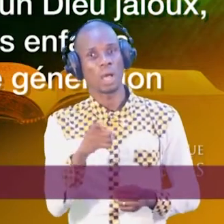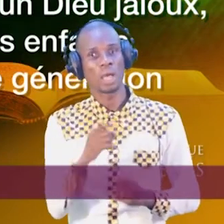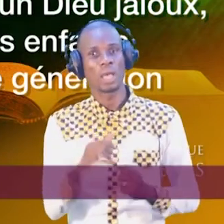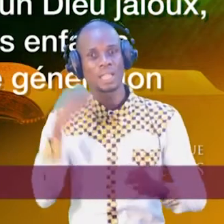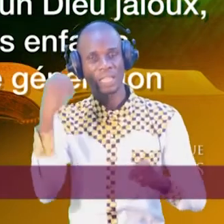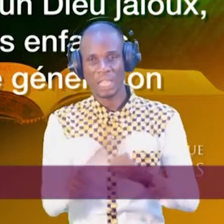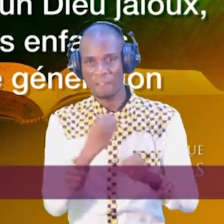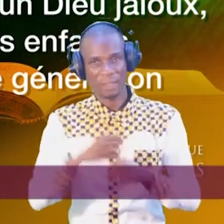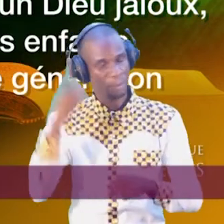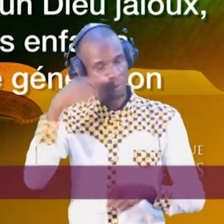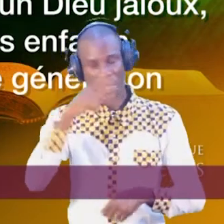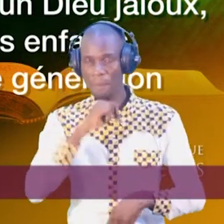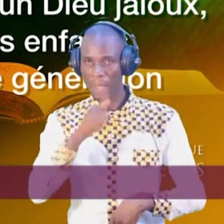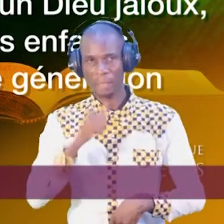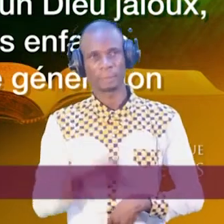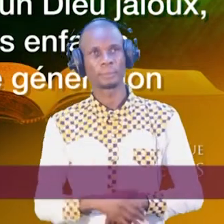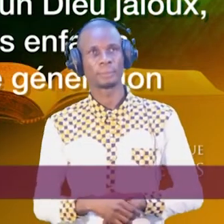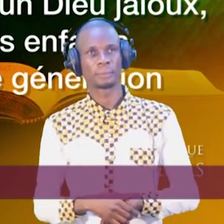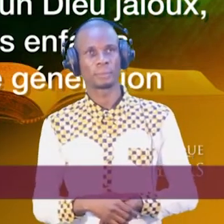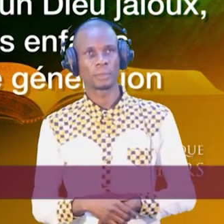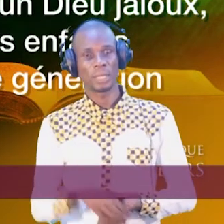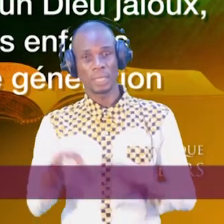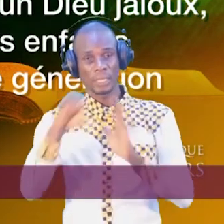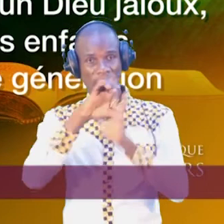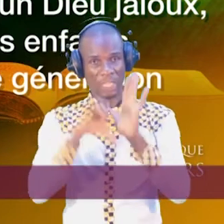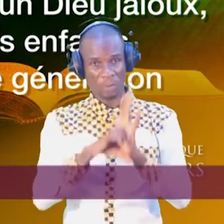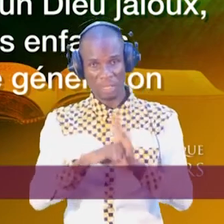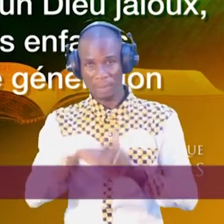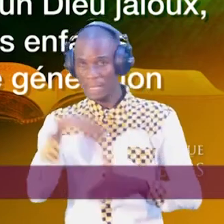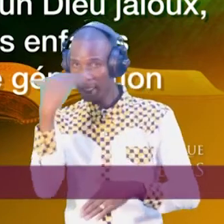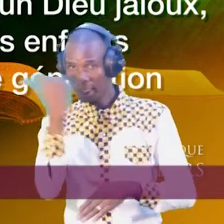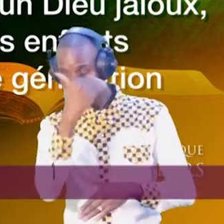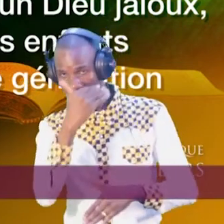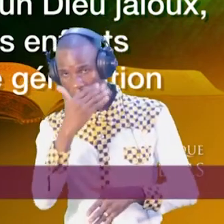te mpe okosalela yango te.